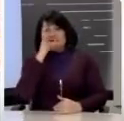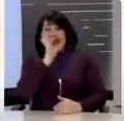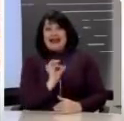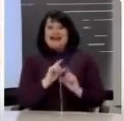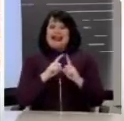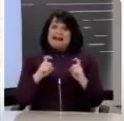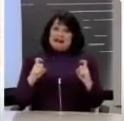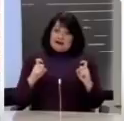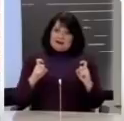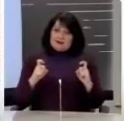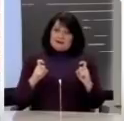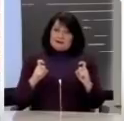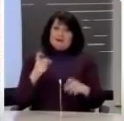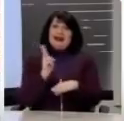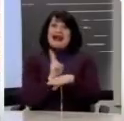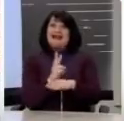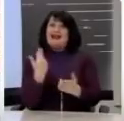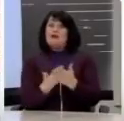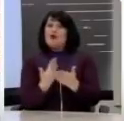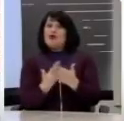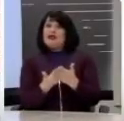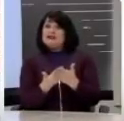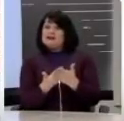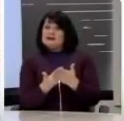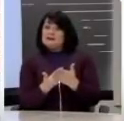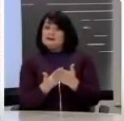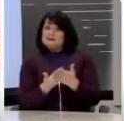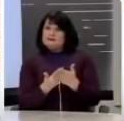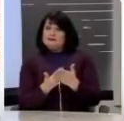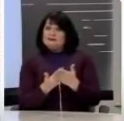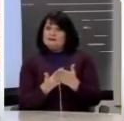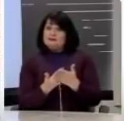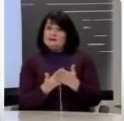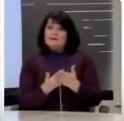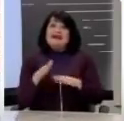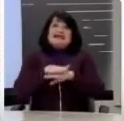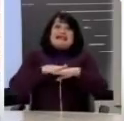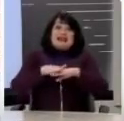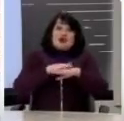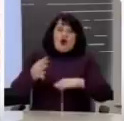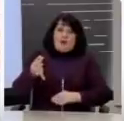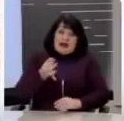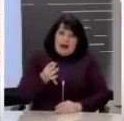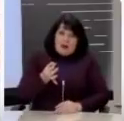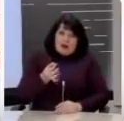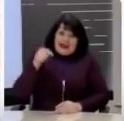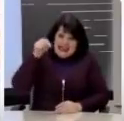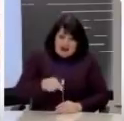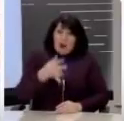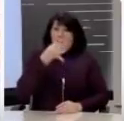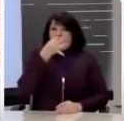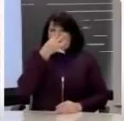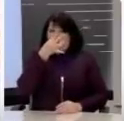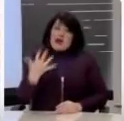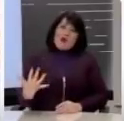αλήθεια με χαρτιά, με αποδείξεις και να ζητήσουν συγγνώμη για αυτό το βρώμικο